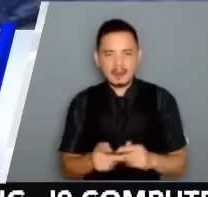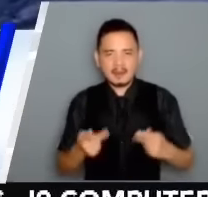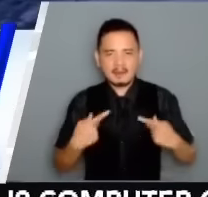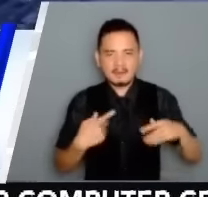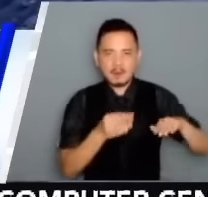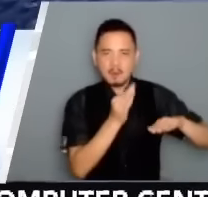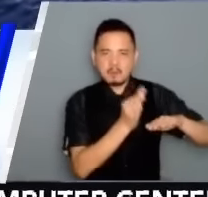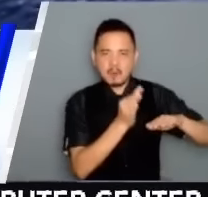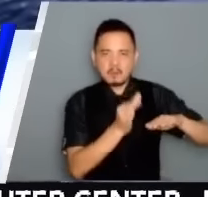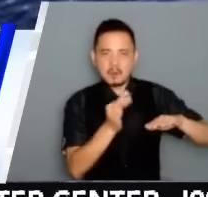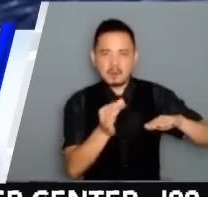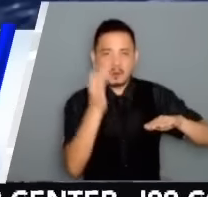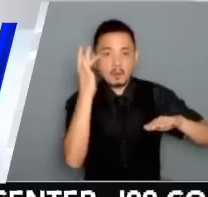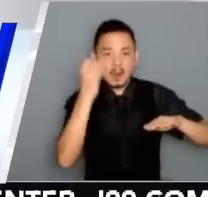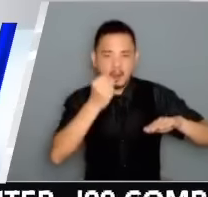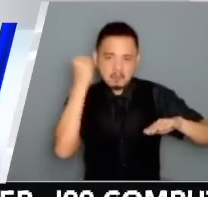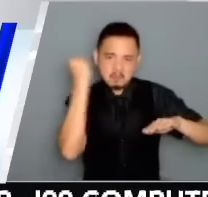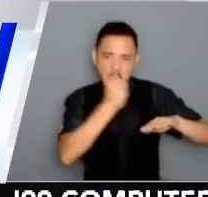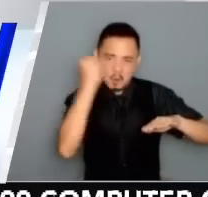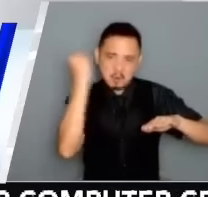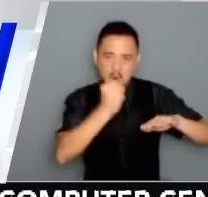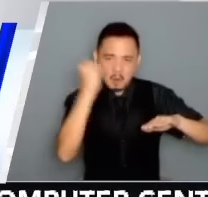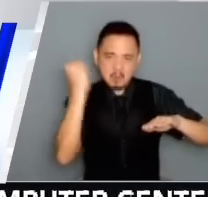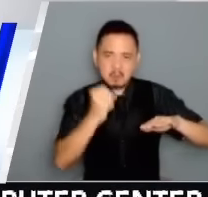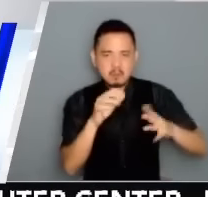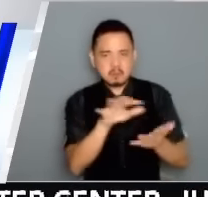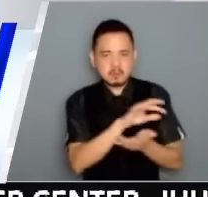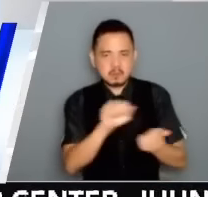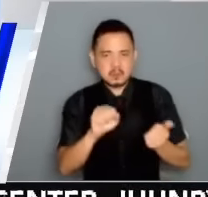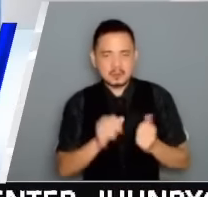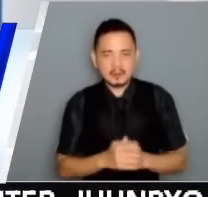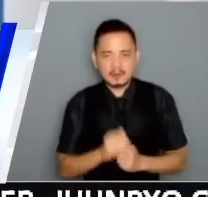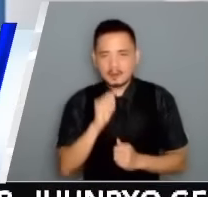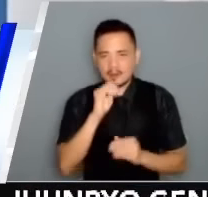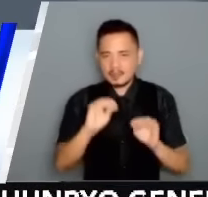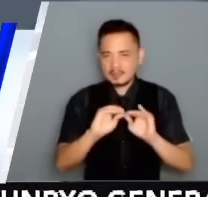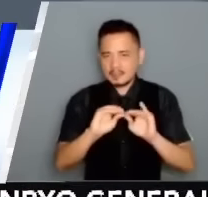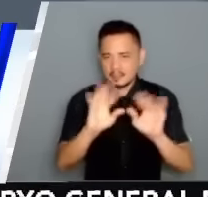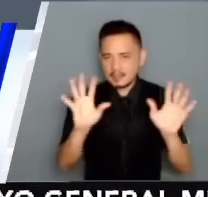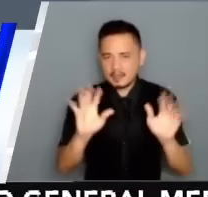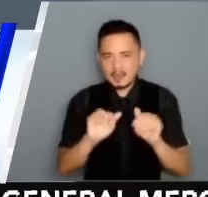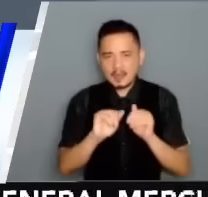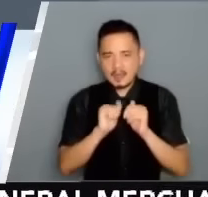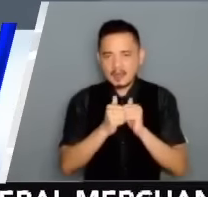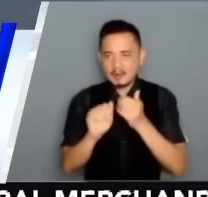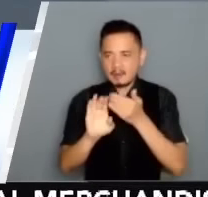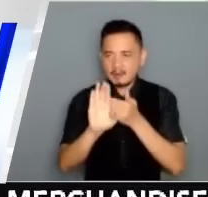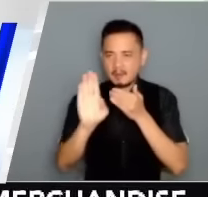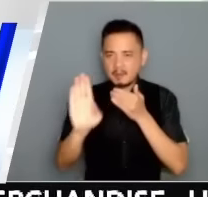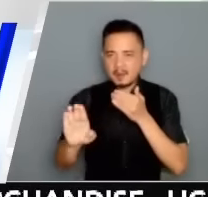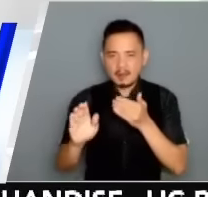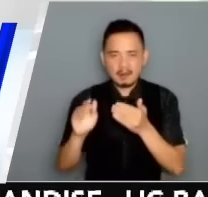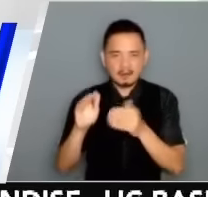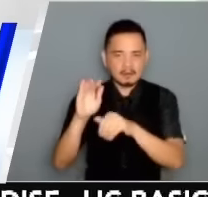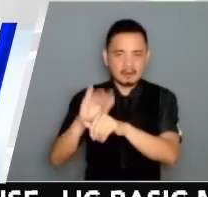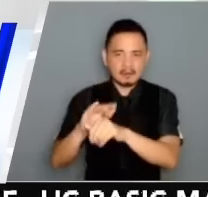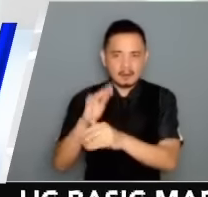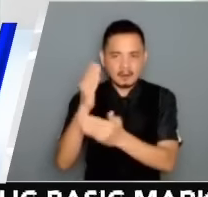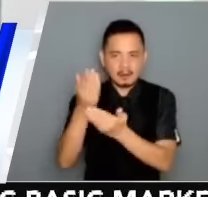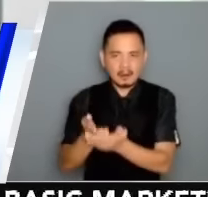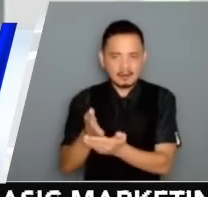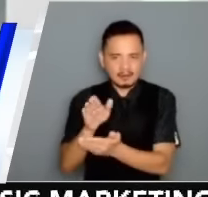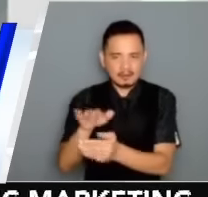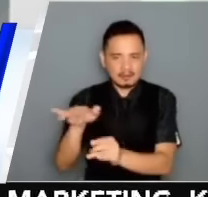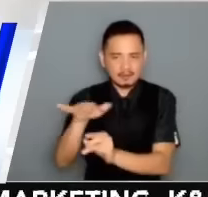pinagsasaksak ng datna ng PCG. At hindi pa malinaw kung paano sila nakabalik sa Raja Sulaiman Reef. Wasak din ang mga